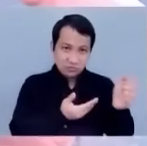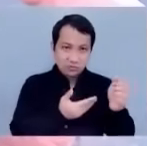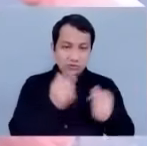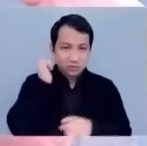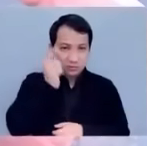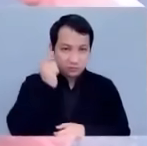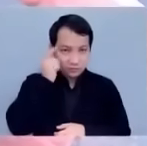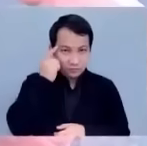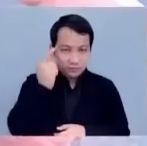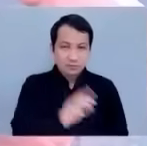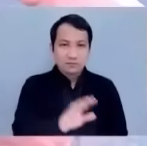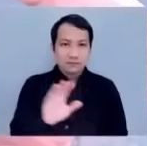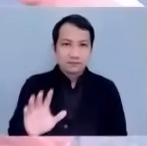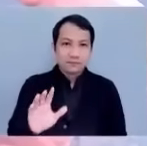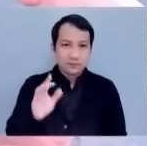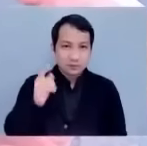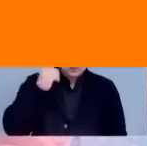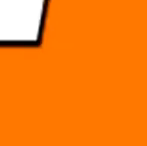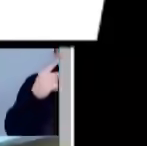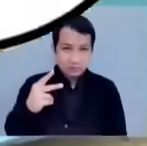balitang yan, si Gerard de la Peña.